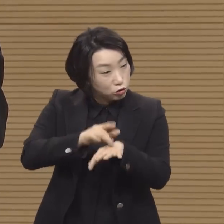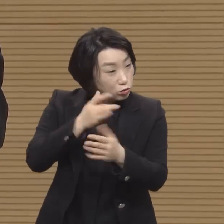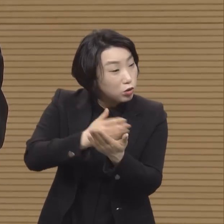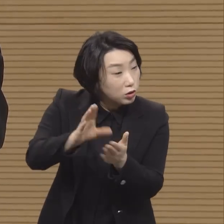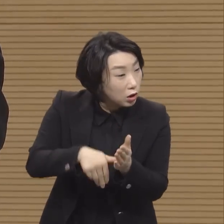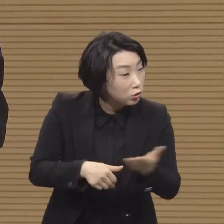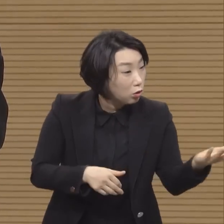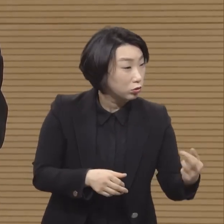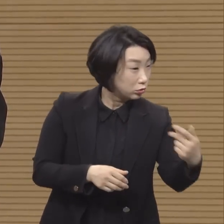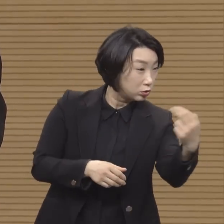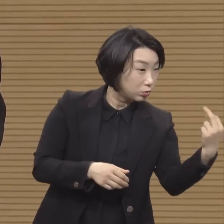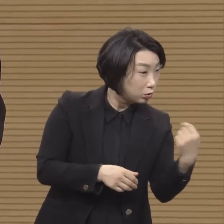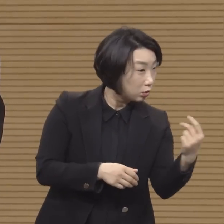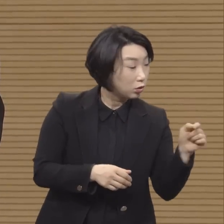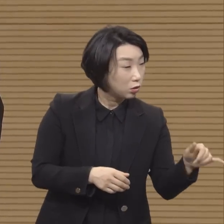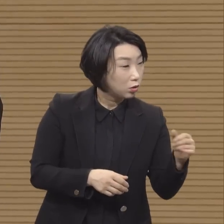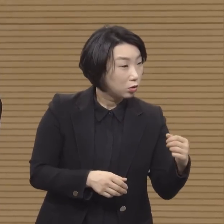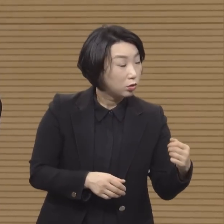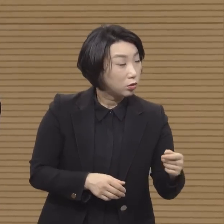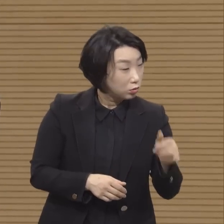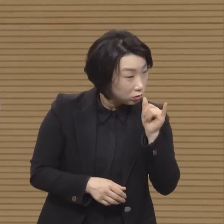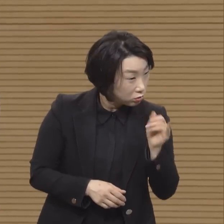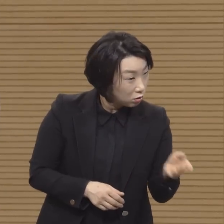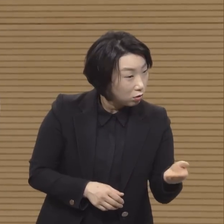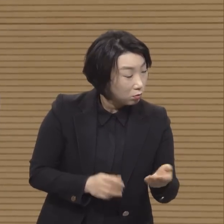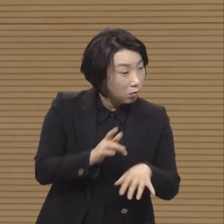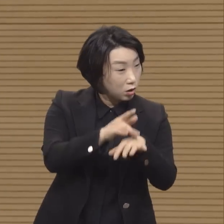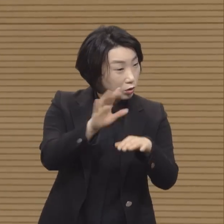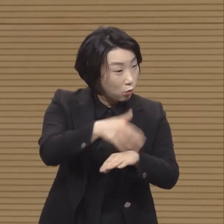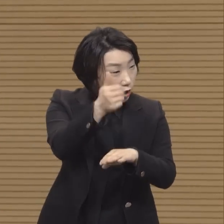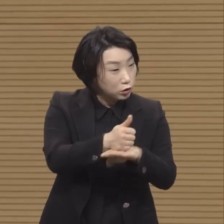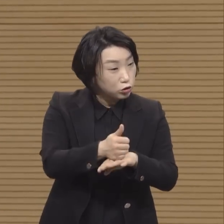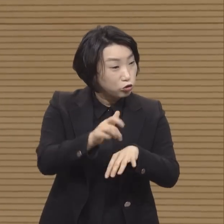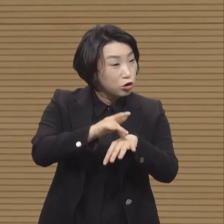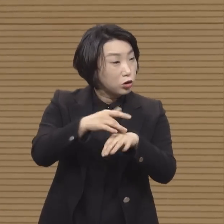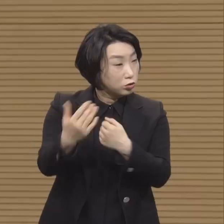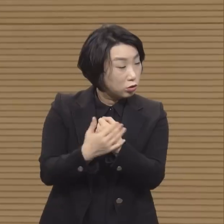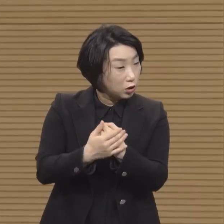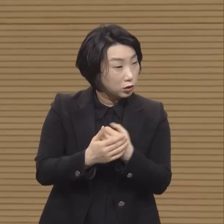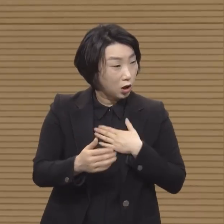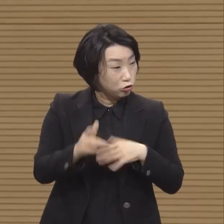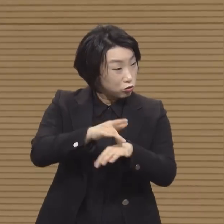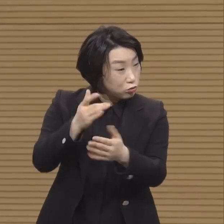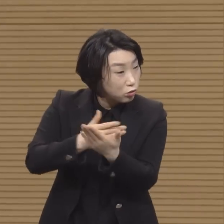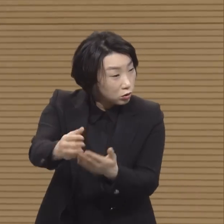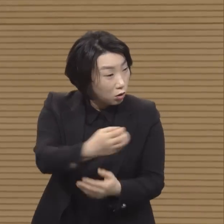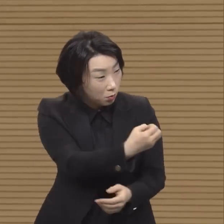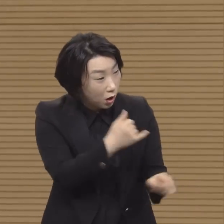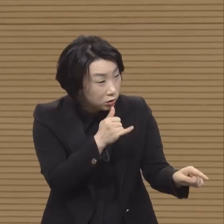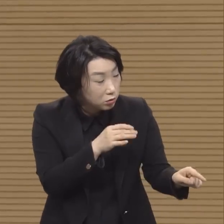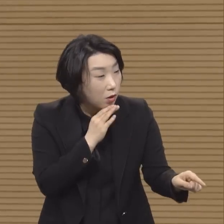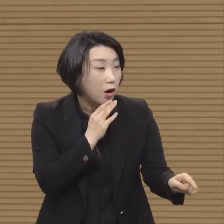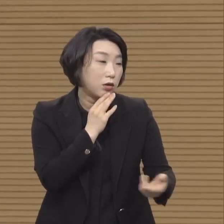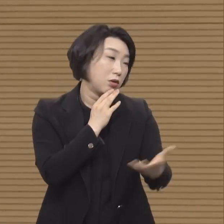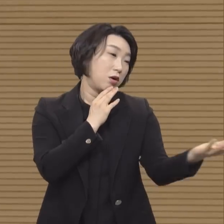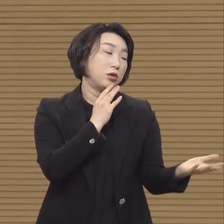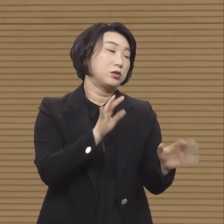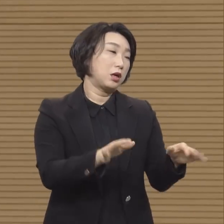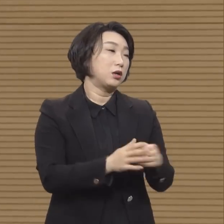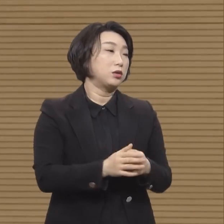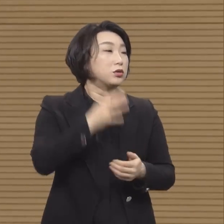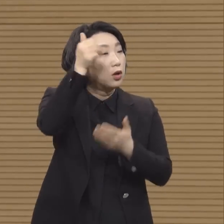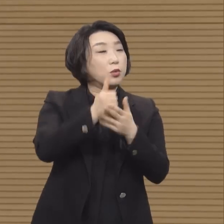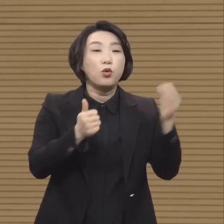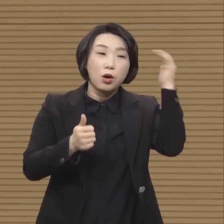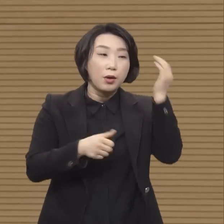쫓아내는데 시비를 걸고 브레이크를 걸고 마왕 귀신을 힘입어 귀신을 쫓아낸도다 했으니 너는